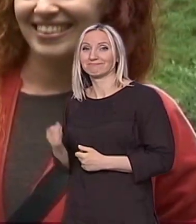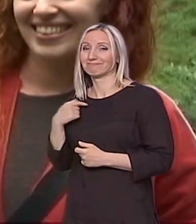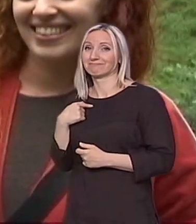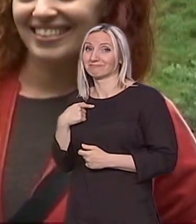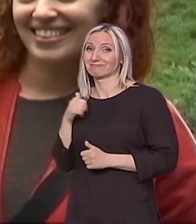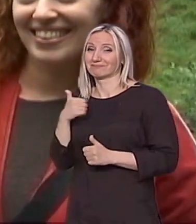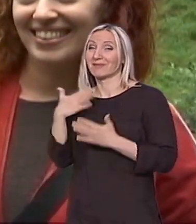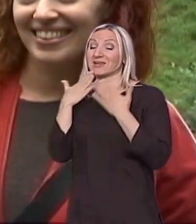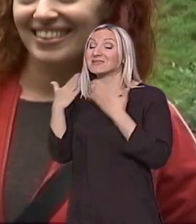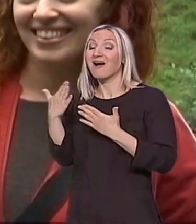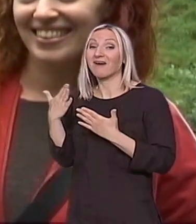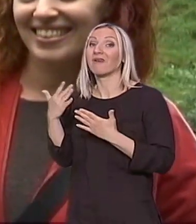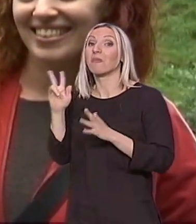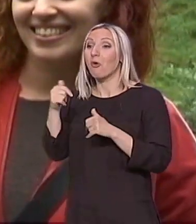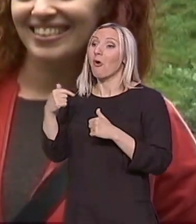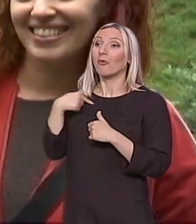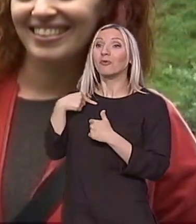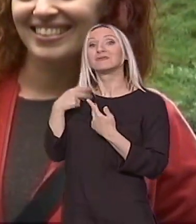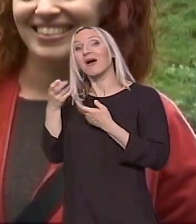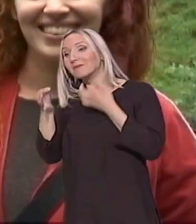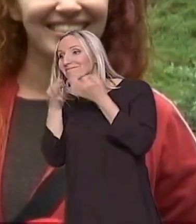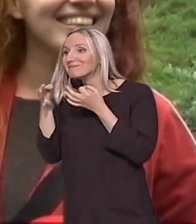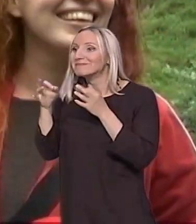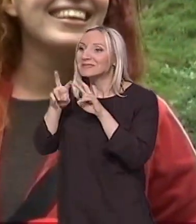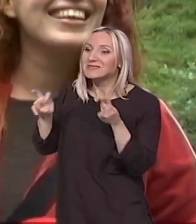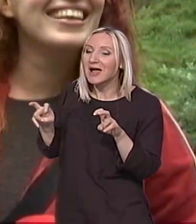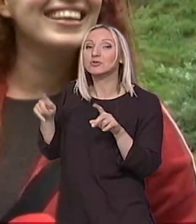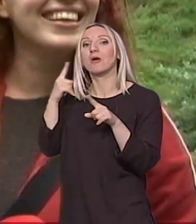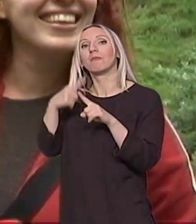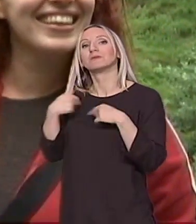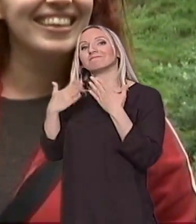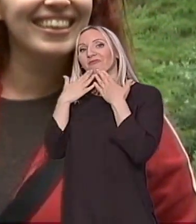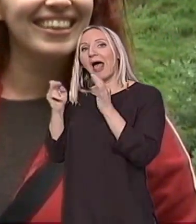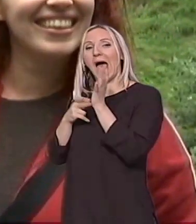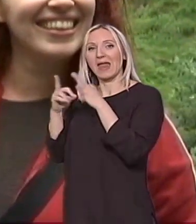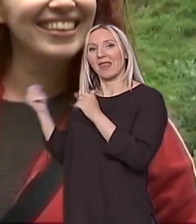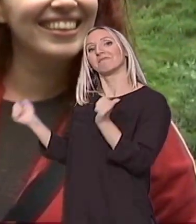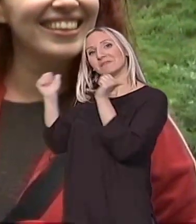Zahvalan sam što mogu da istražujem, a zahvalan sam i Ani što je ovde sa mnom.